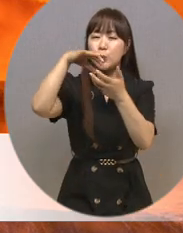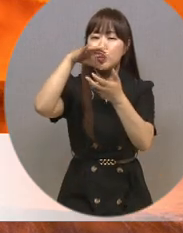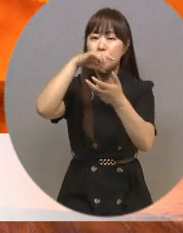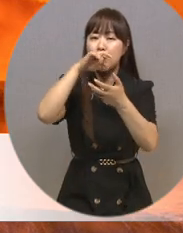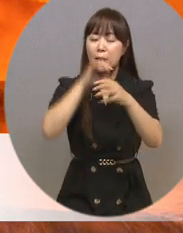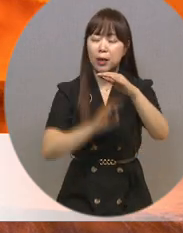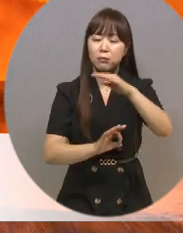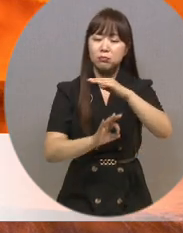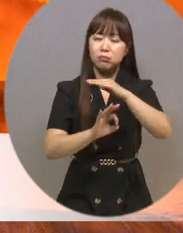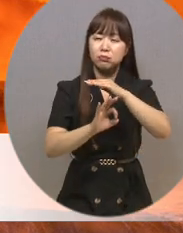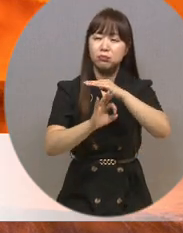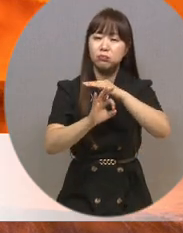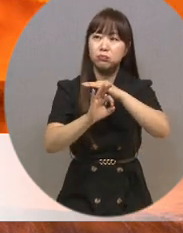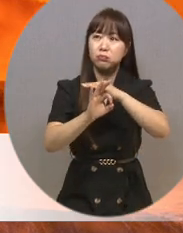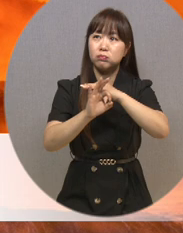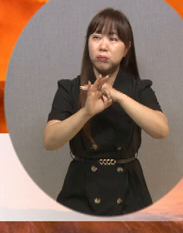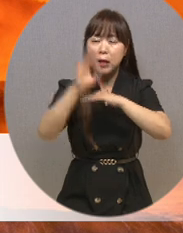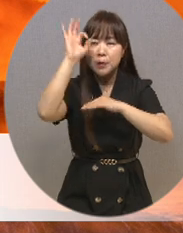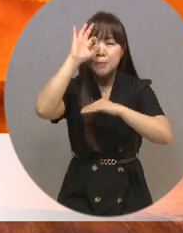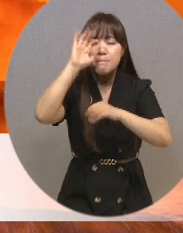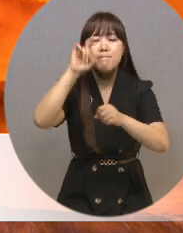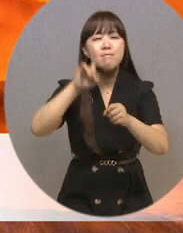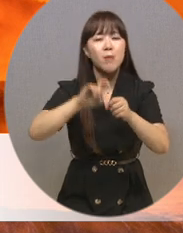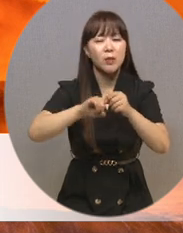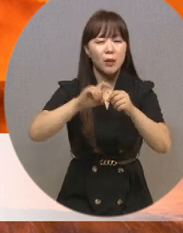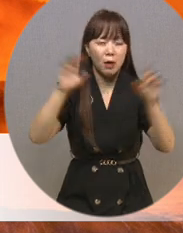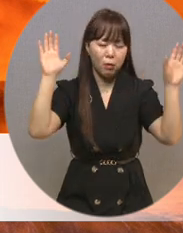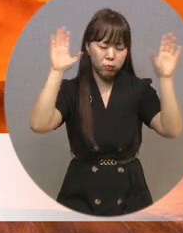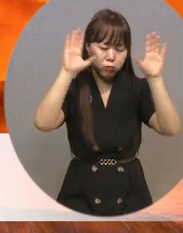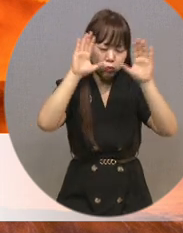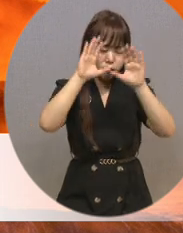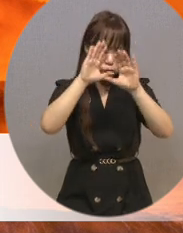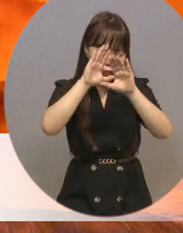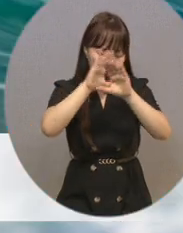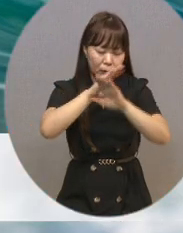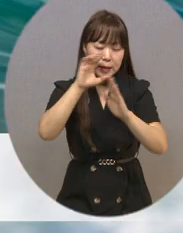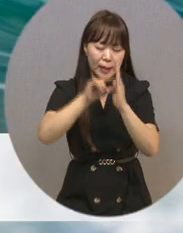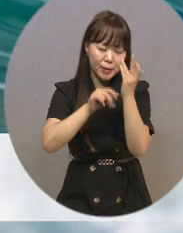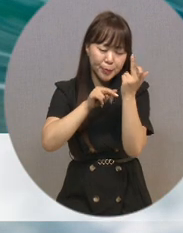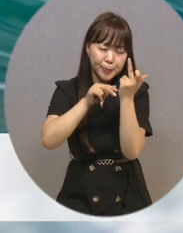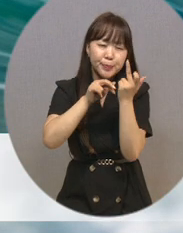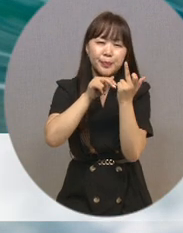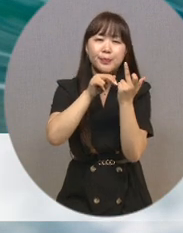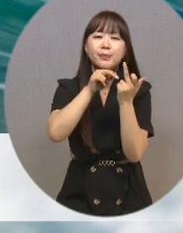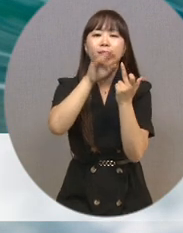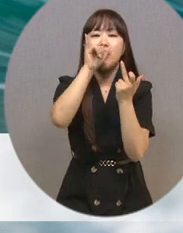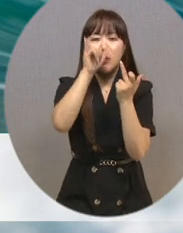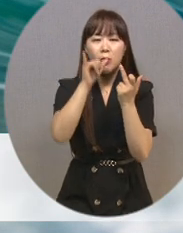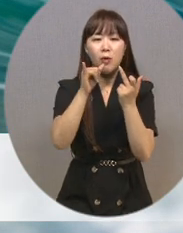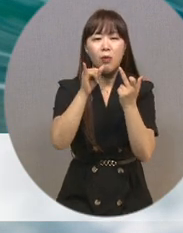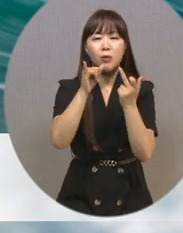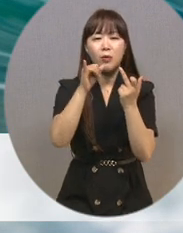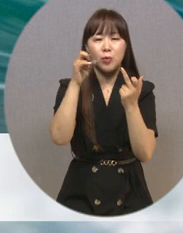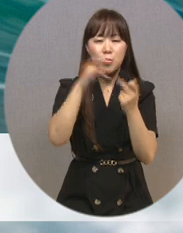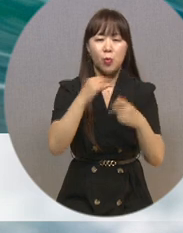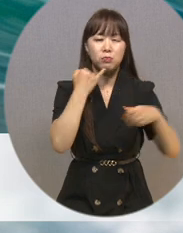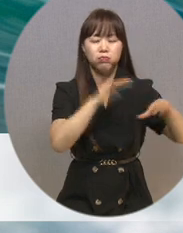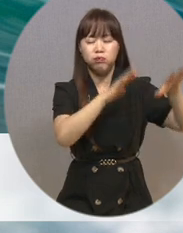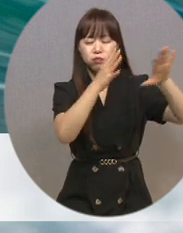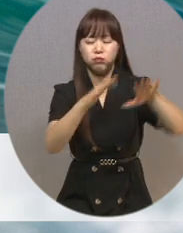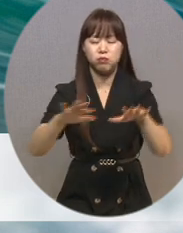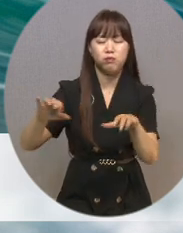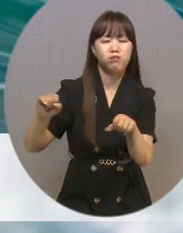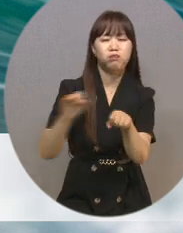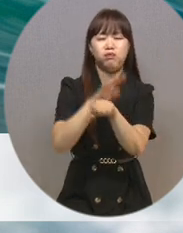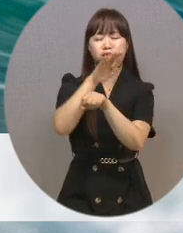딴 태양을 찾기 위해서 아침 일찍 어둠을 뚫고 산에 오르기도 하고요. 또 매서운 파도에